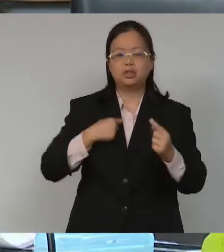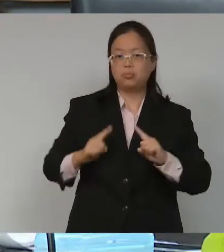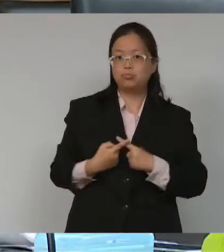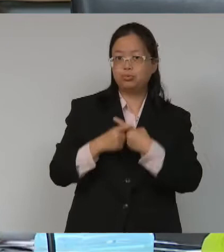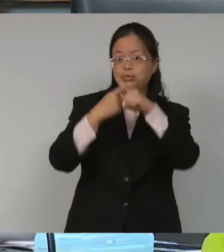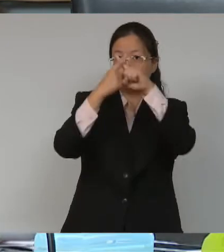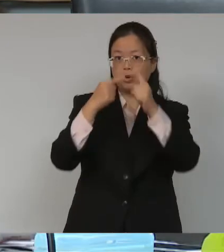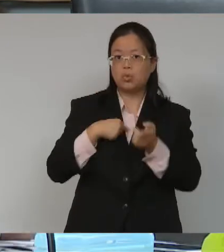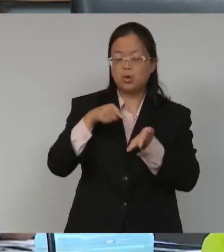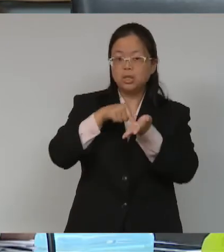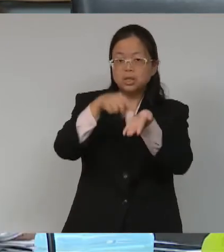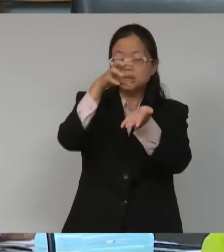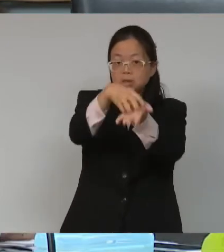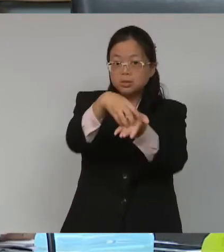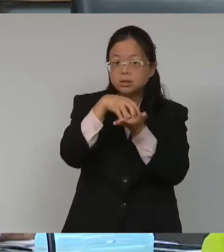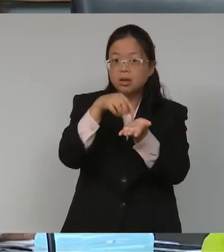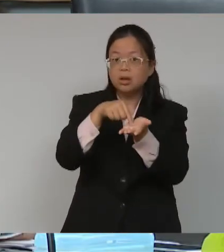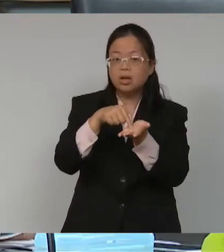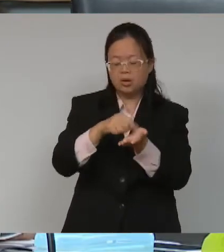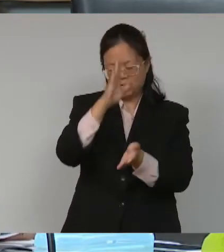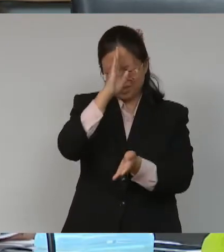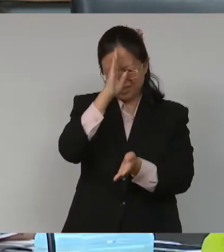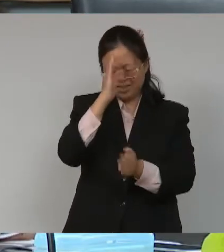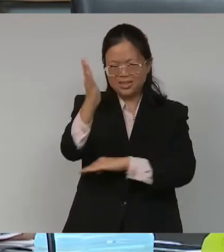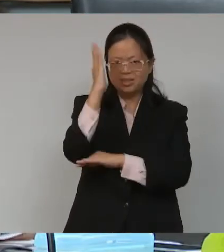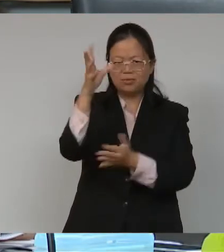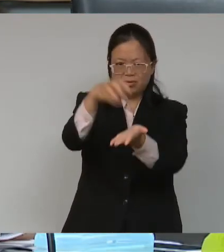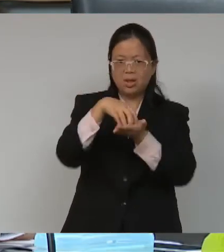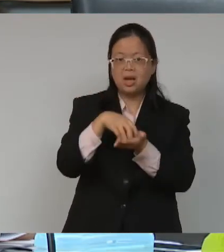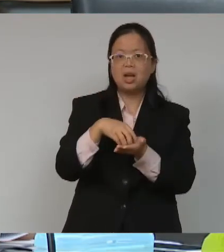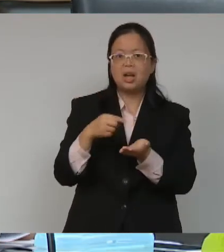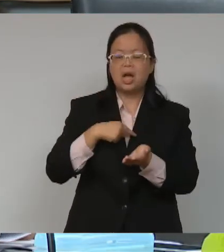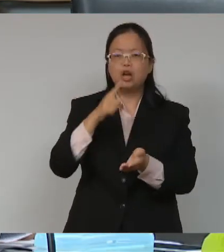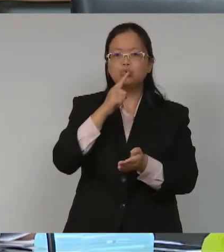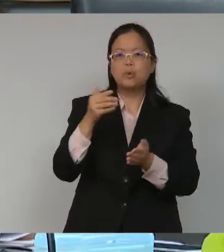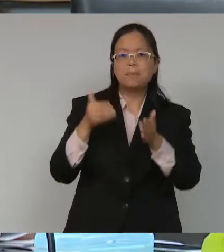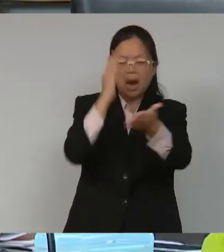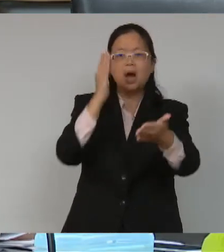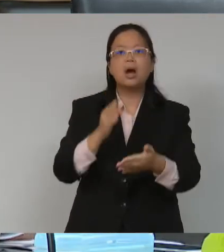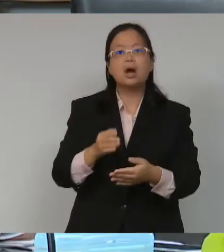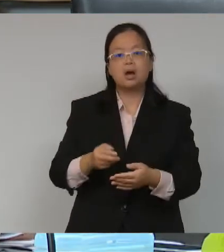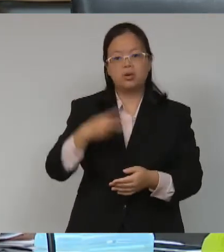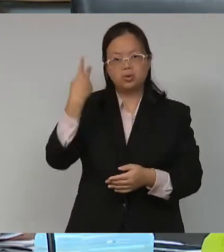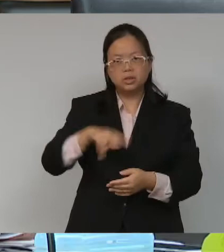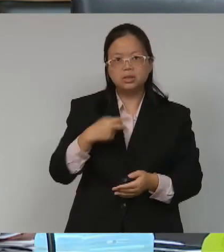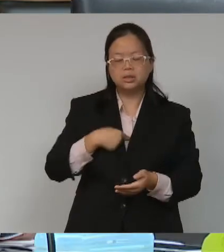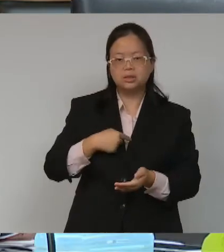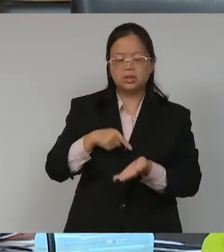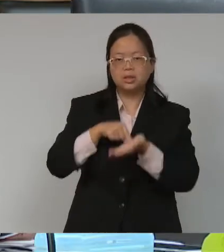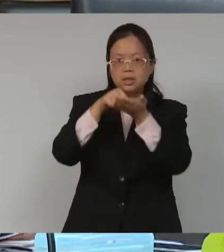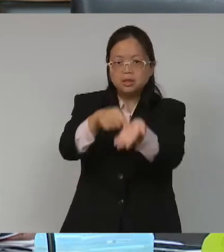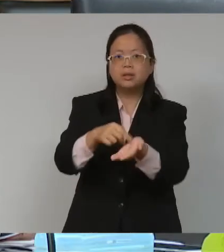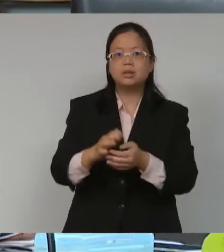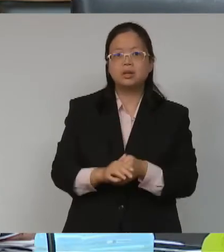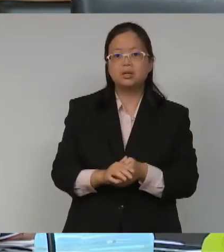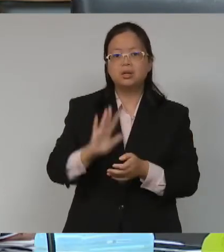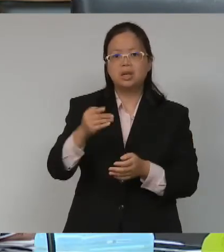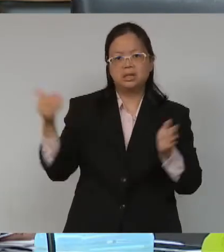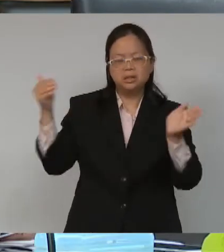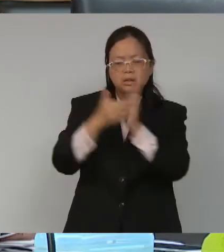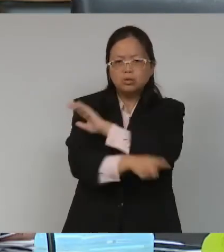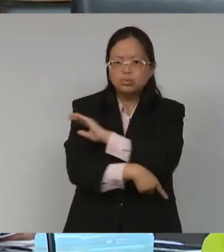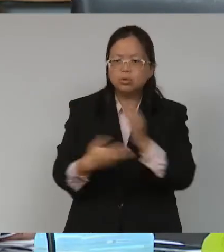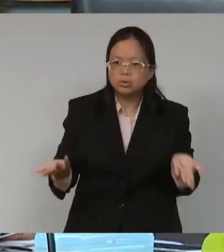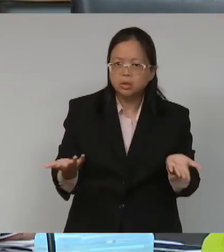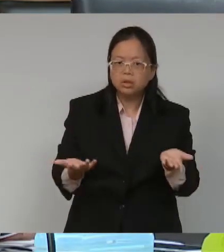请一个执照，如果是请求合法执照，他给你驳回，你给他请求撤销，撤销没有办法解决问题，因为你目的是要拿到执照，